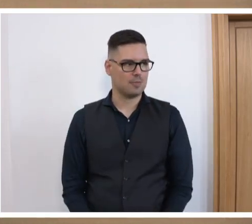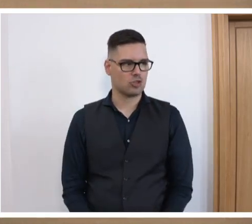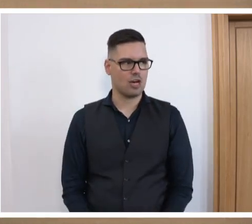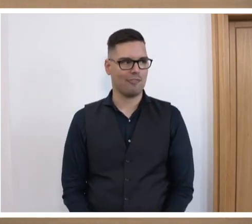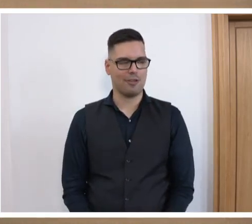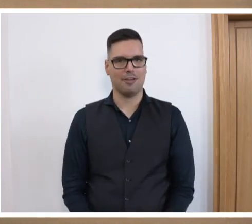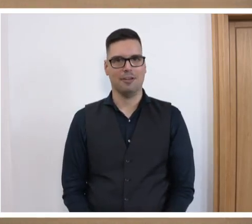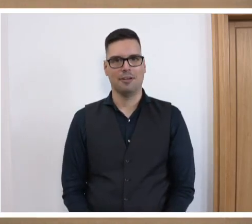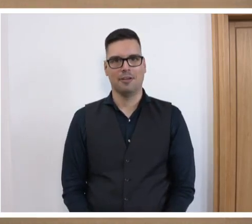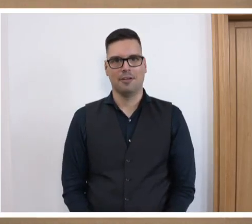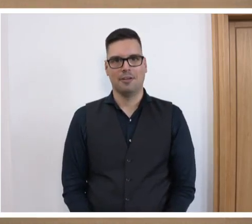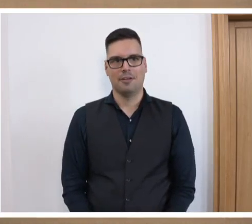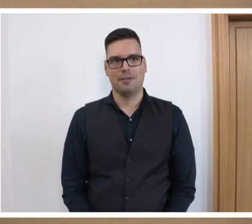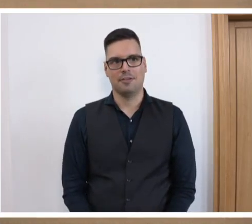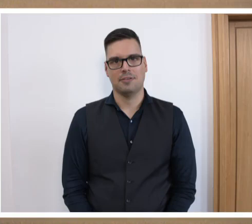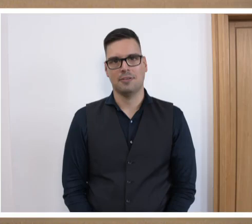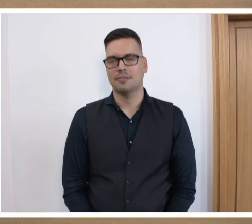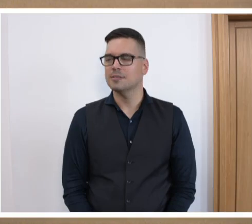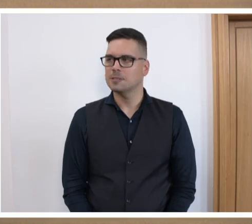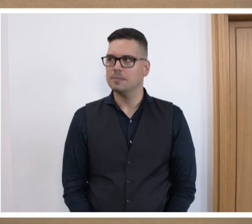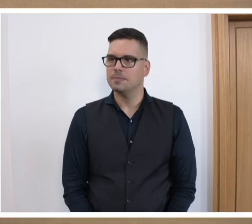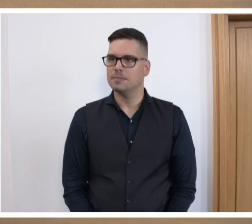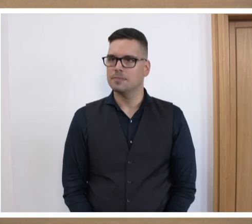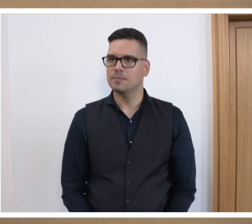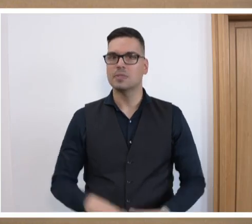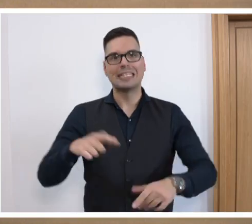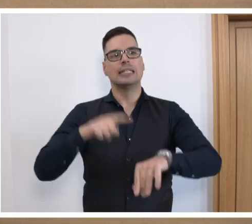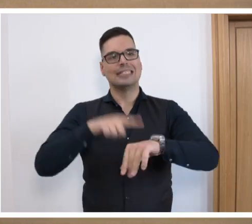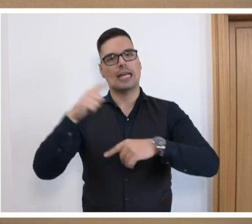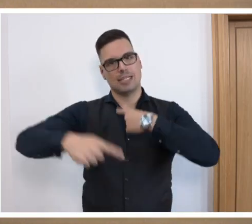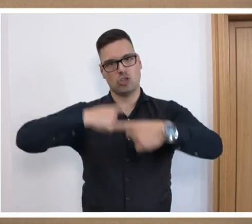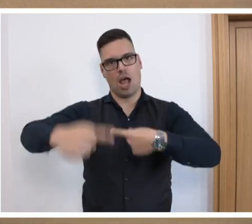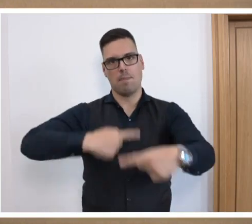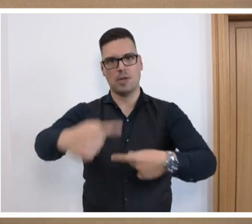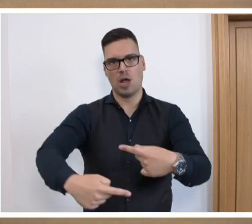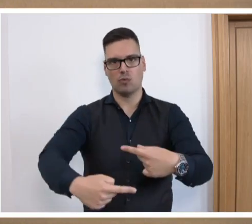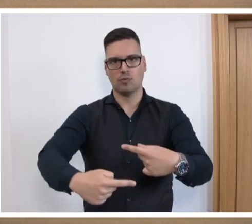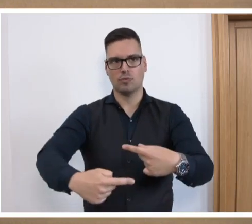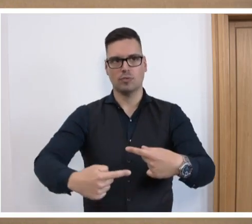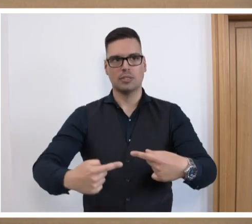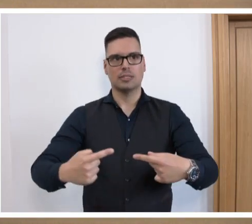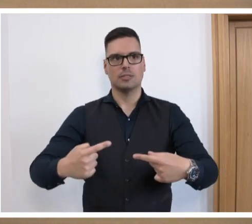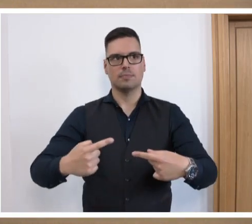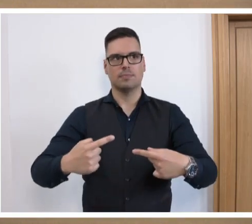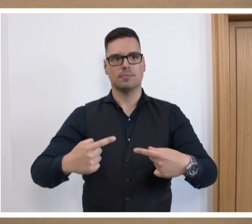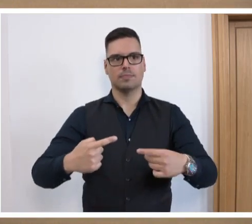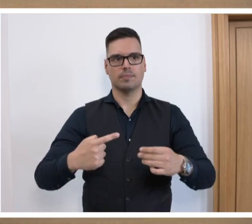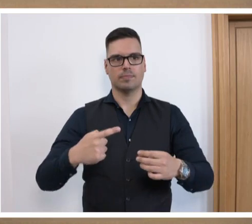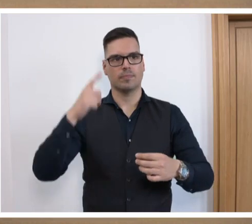Wir sprechen über die zeitlichen Abläufe der Gesetzgebung. Und ich glaube, das ist, spreche ich für